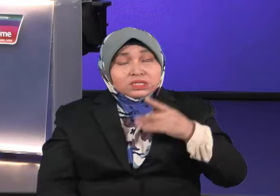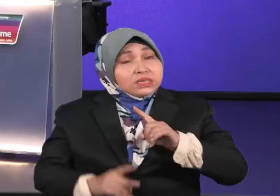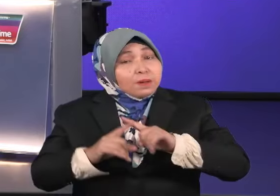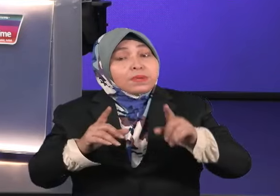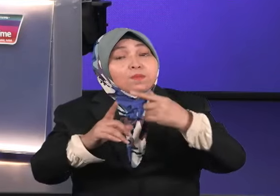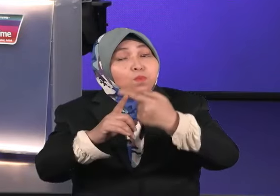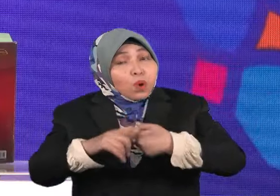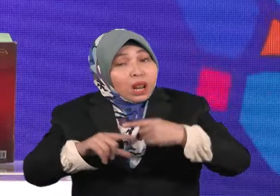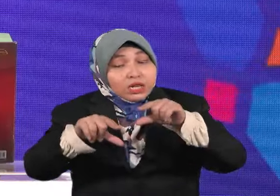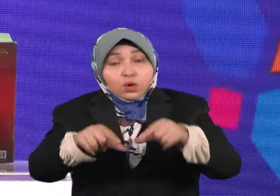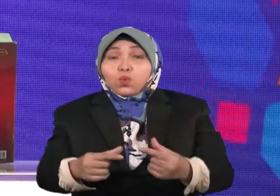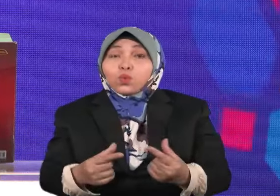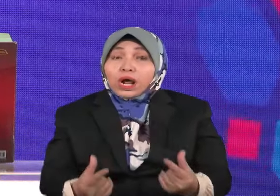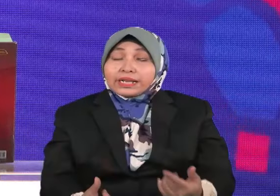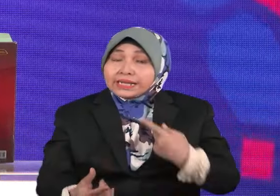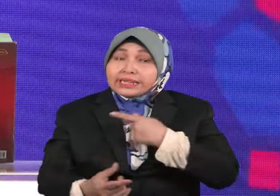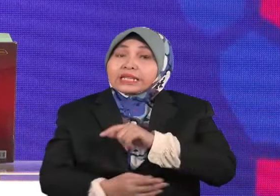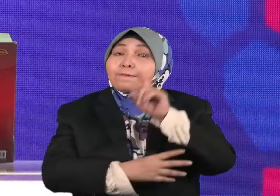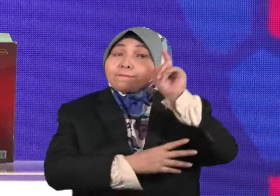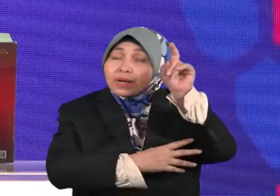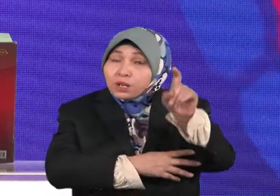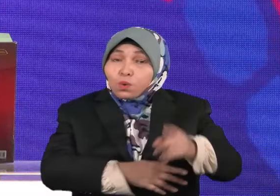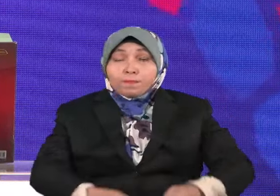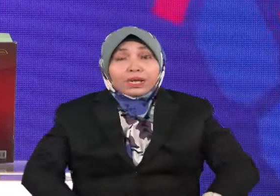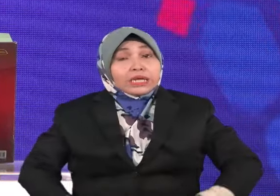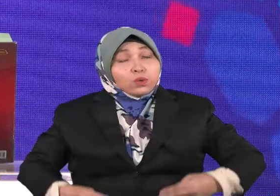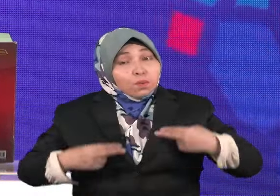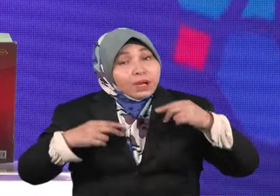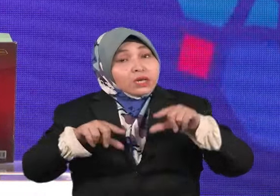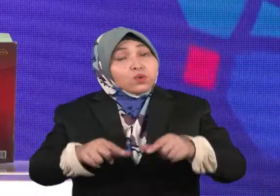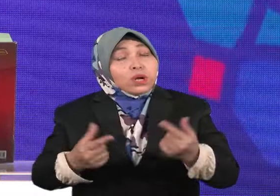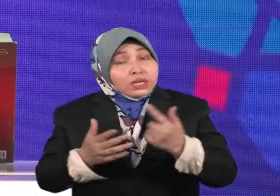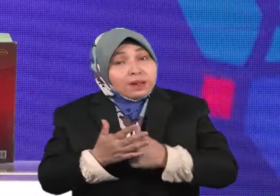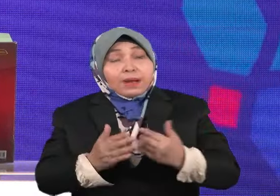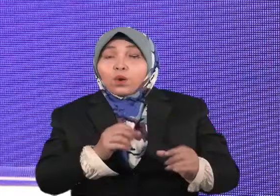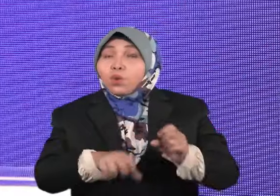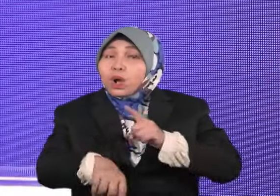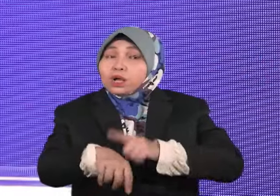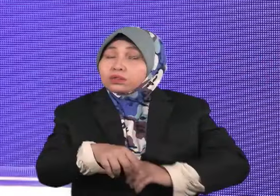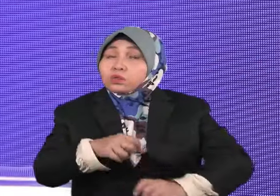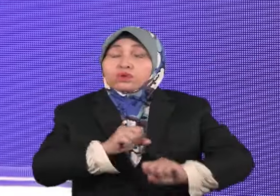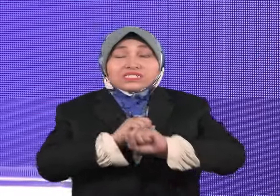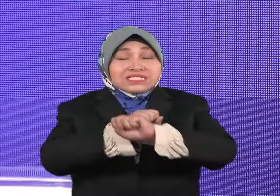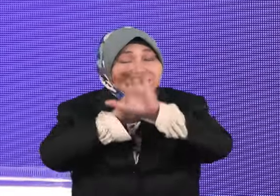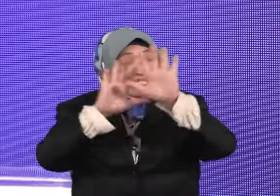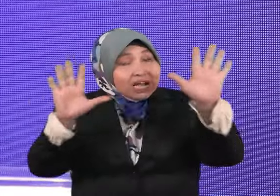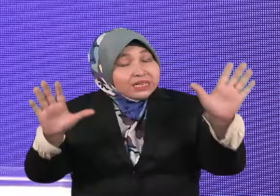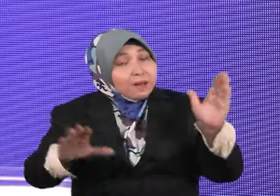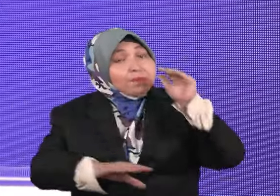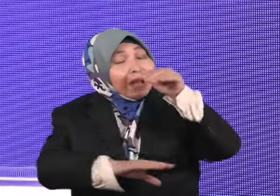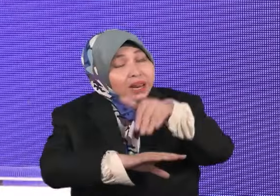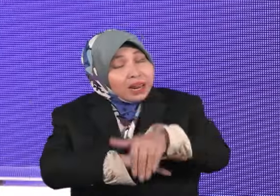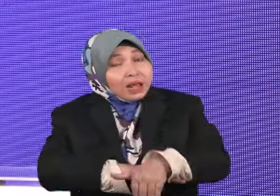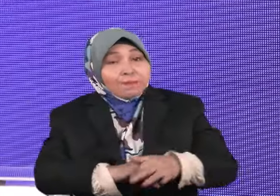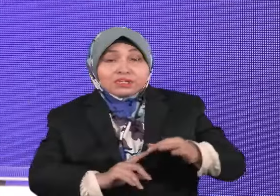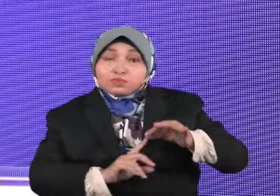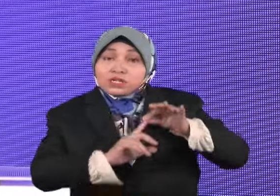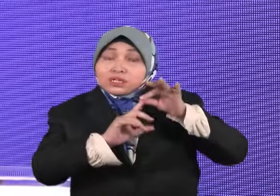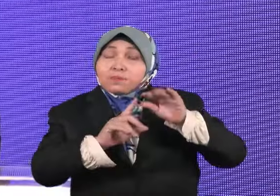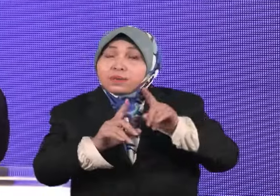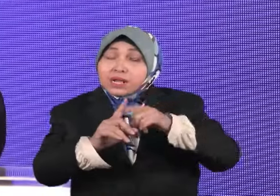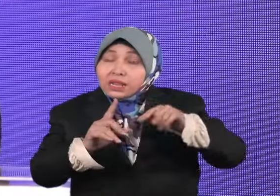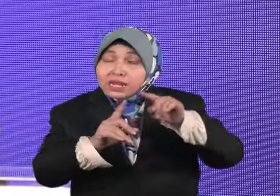Al-Quran. Maksudnya ialah kita perlu menghidupkan Quran ini pada waktu siangnya, pada waktu malam terutamanya. Apabila